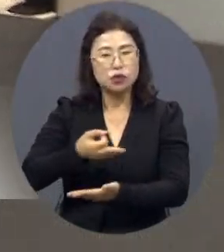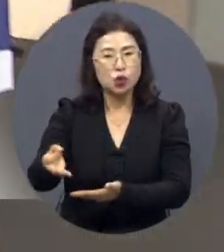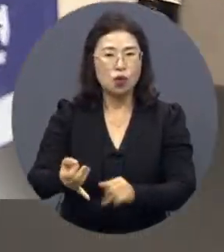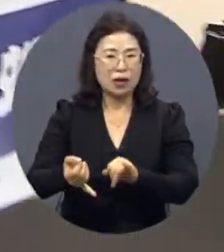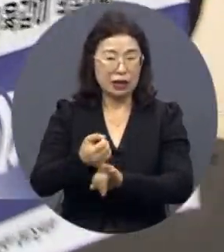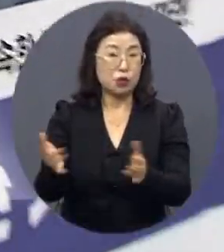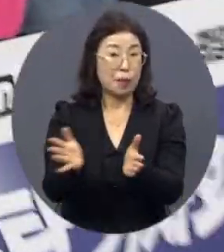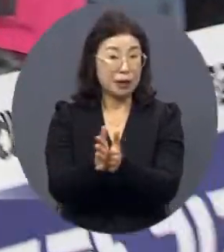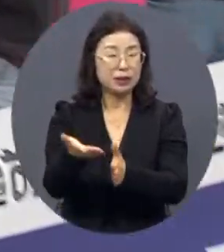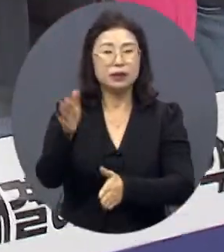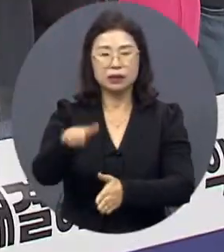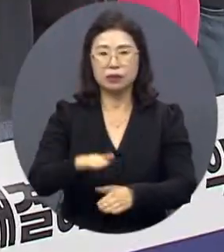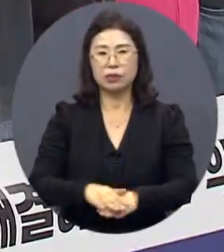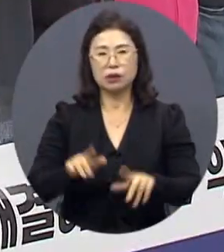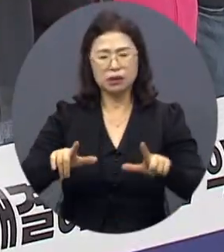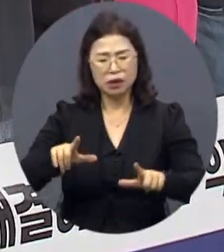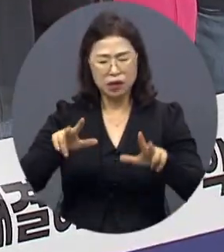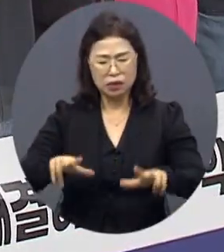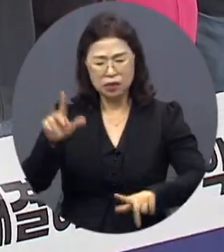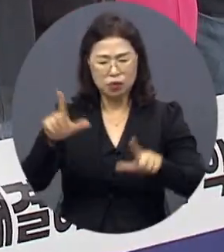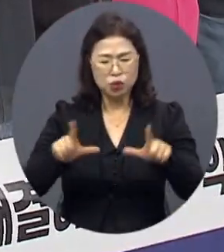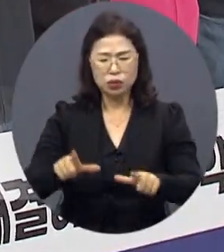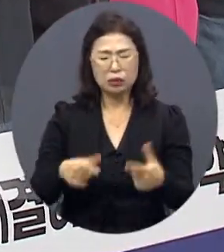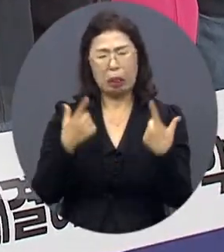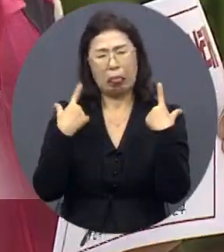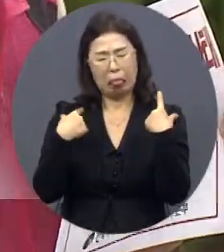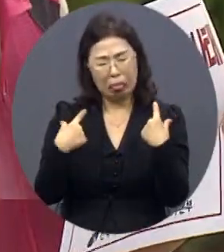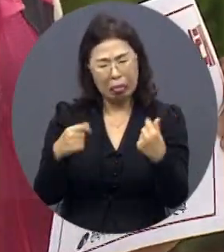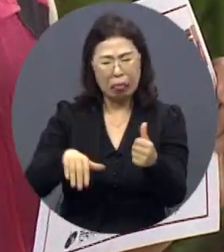지급을 약속했지만 현실은 여전히